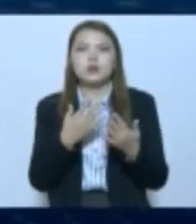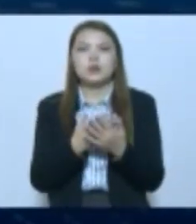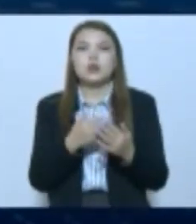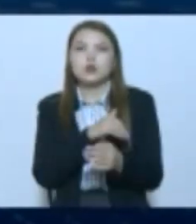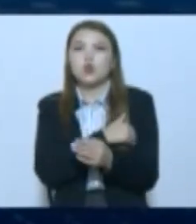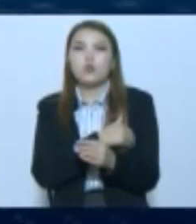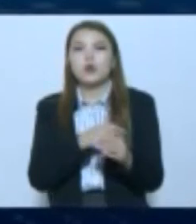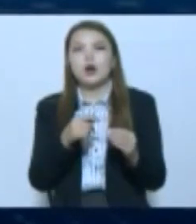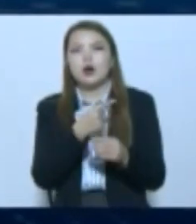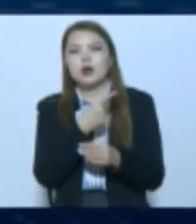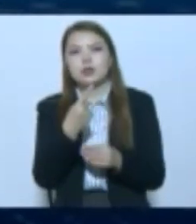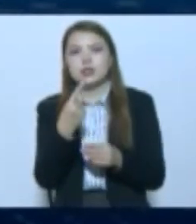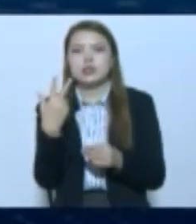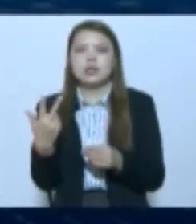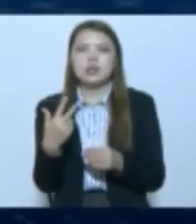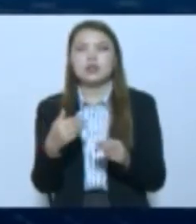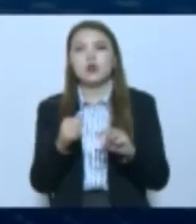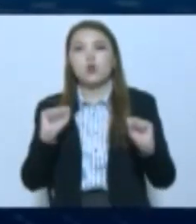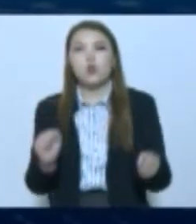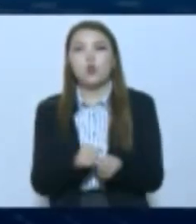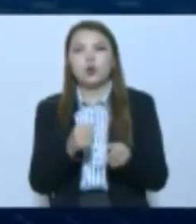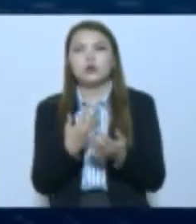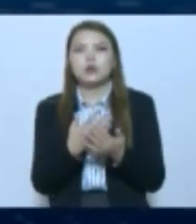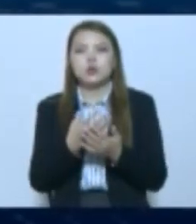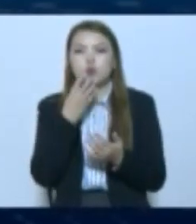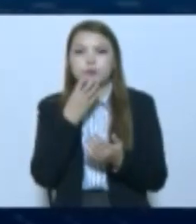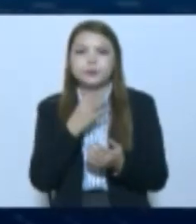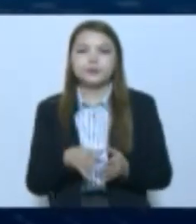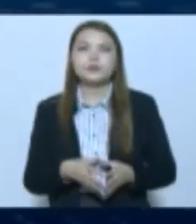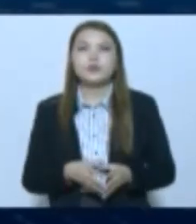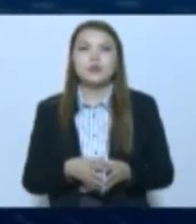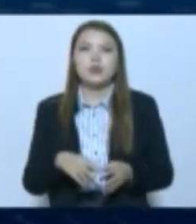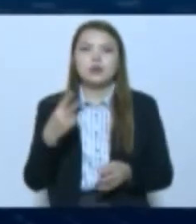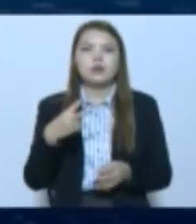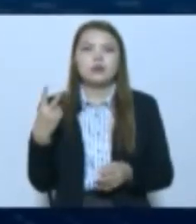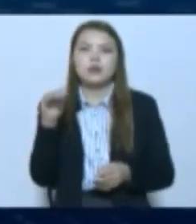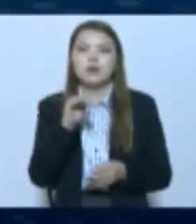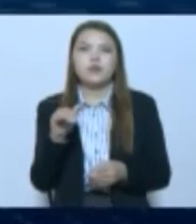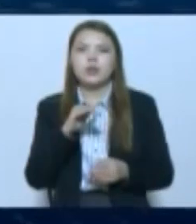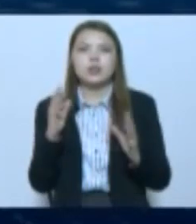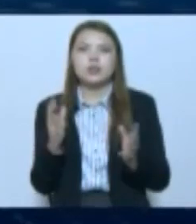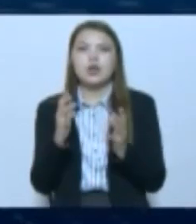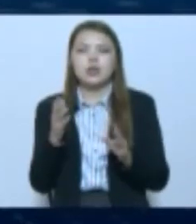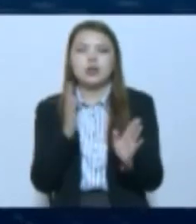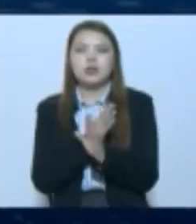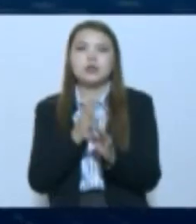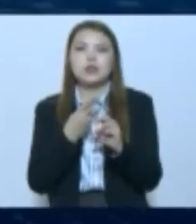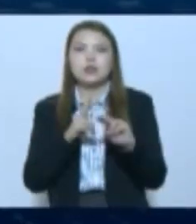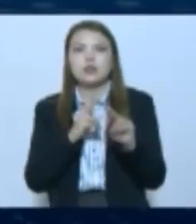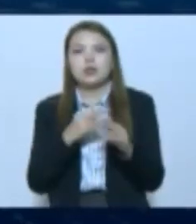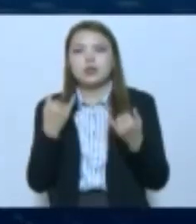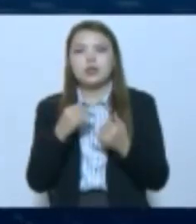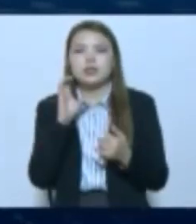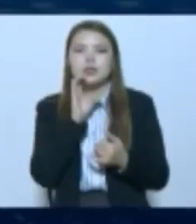воздуха ночью 1-3 мороза, днем 1-3 тепла. 22 февраля сохранится неустойчивый характер погоды.